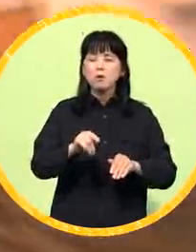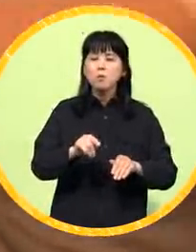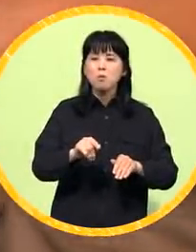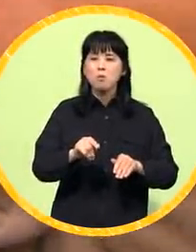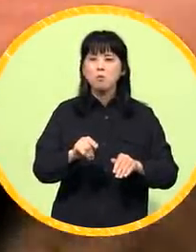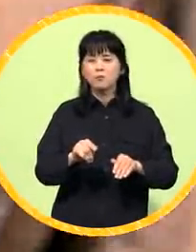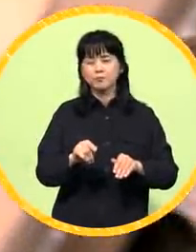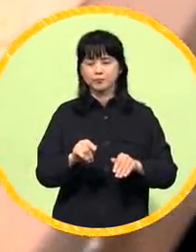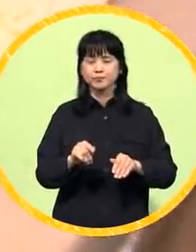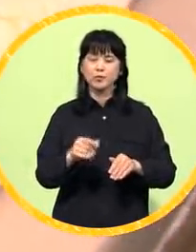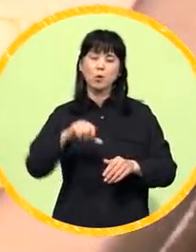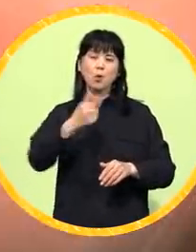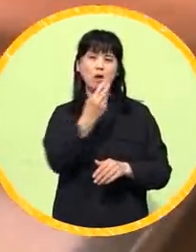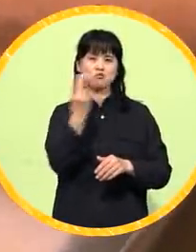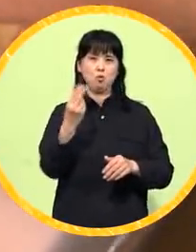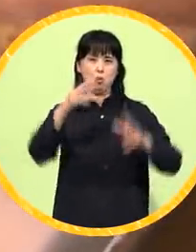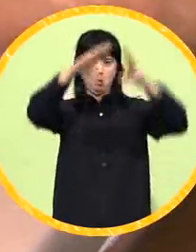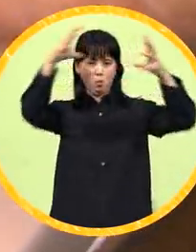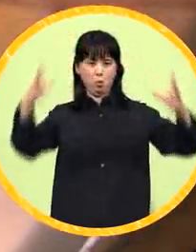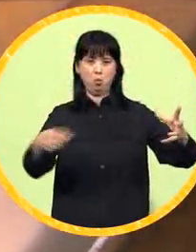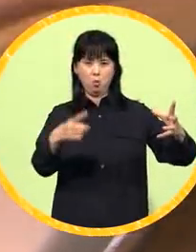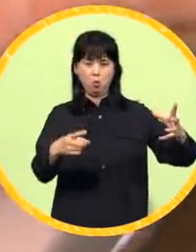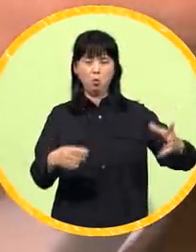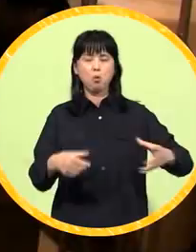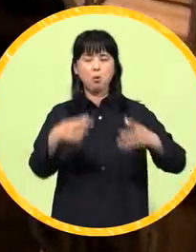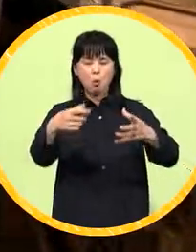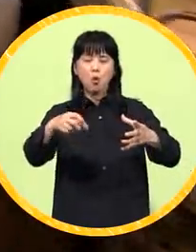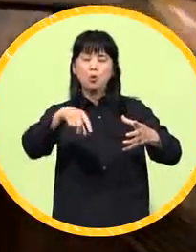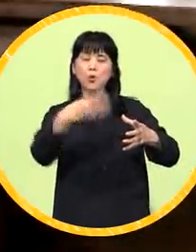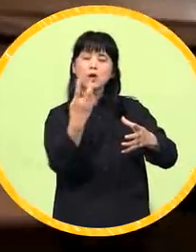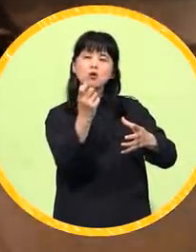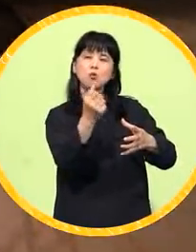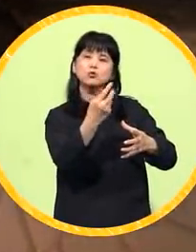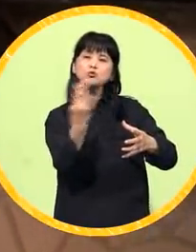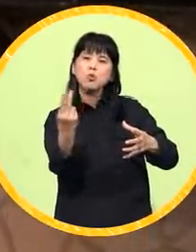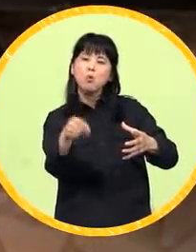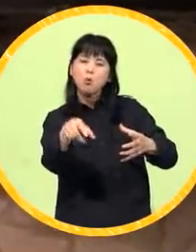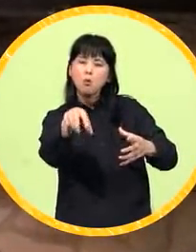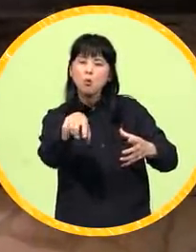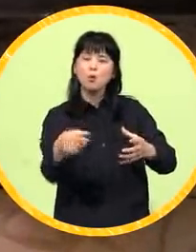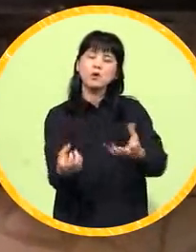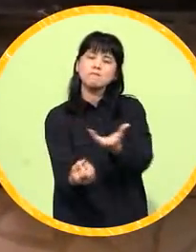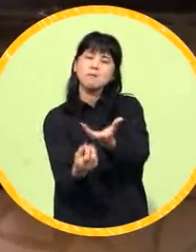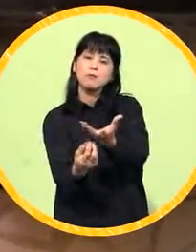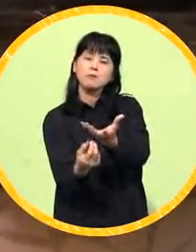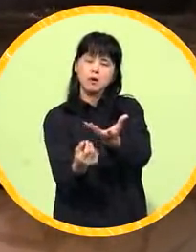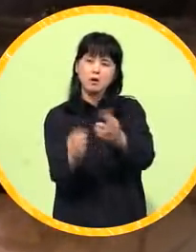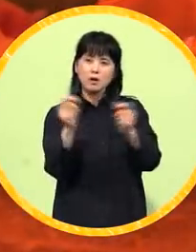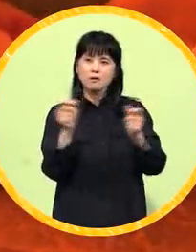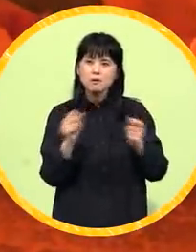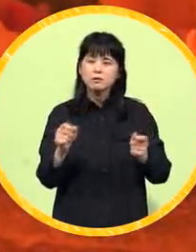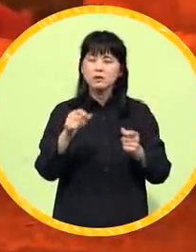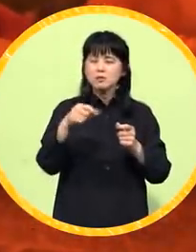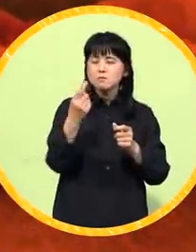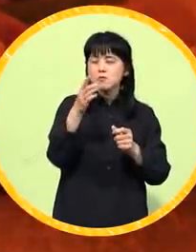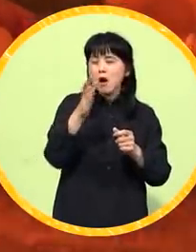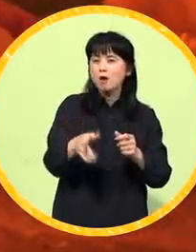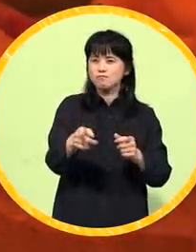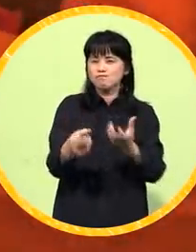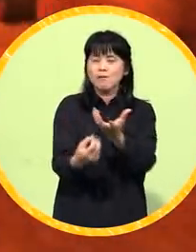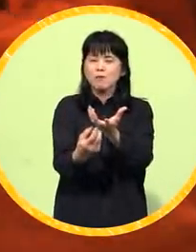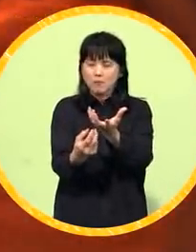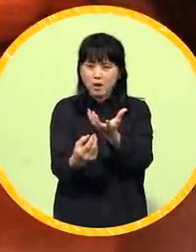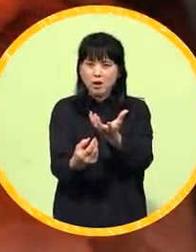の記事を500度のかまで450どの場所で焼き上げることによってで1分半のあの